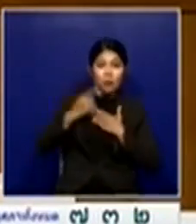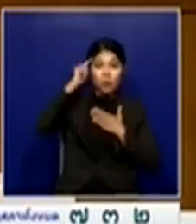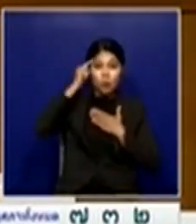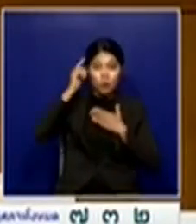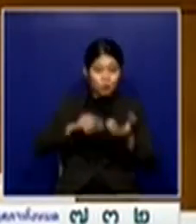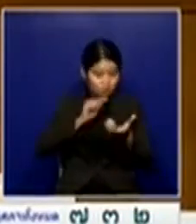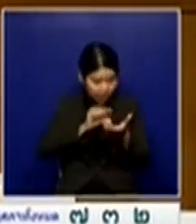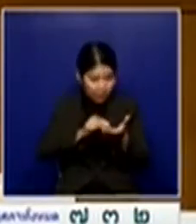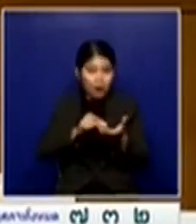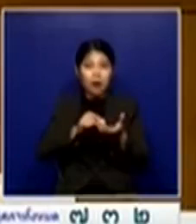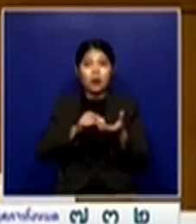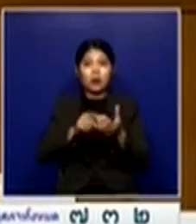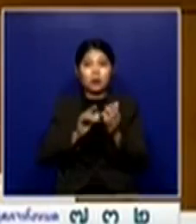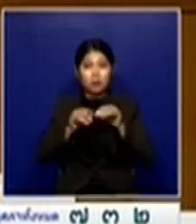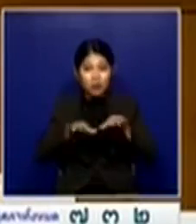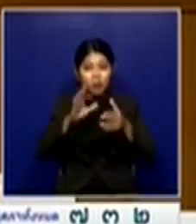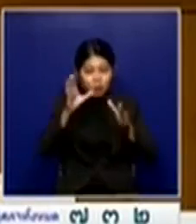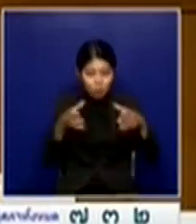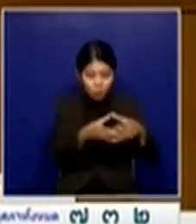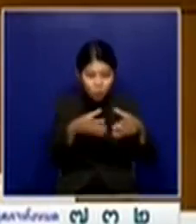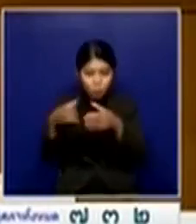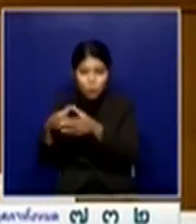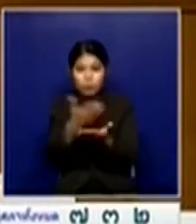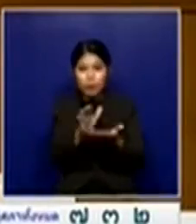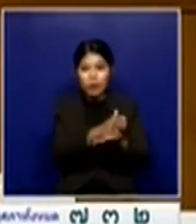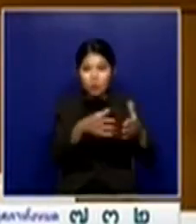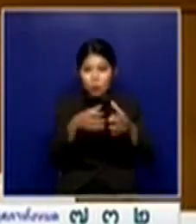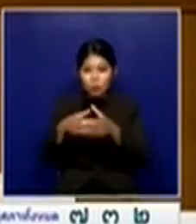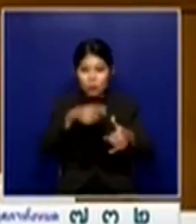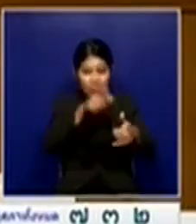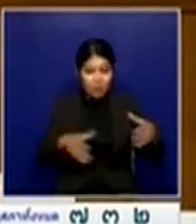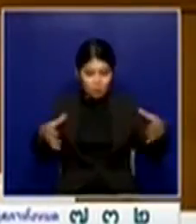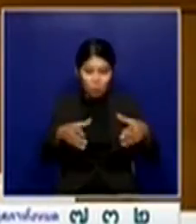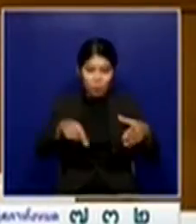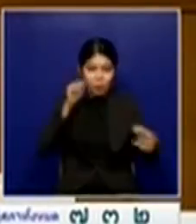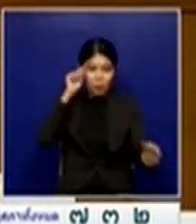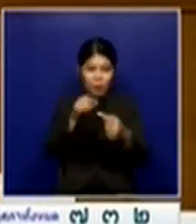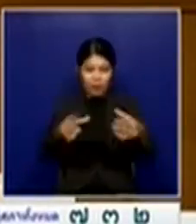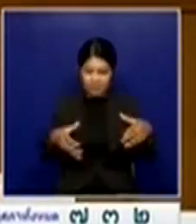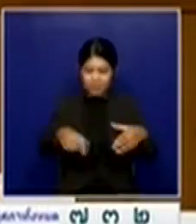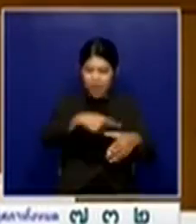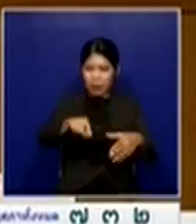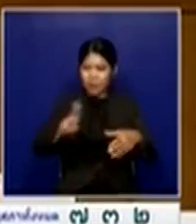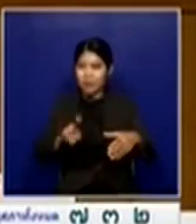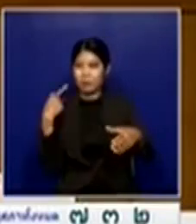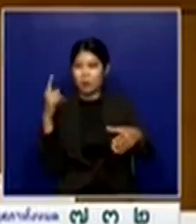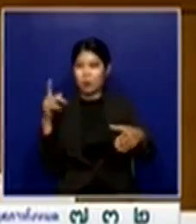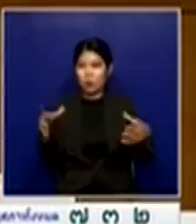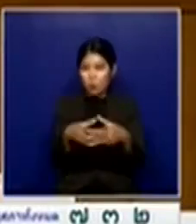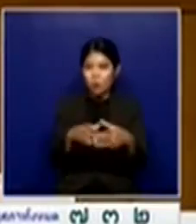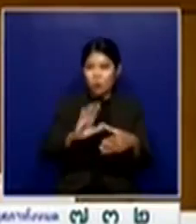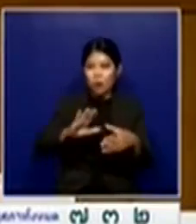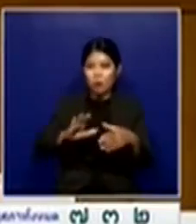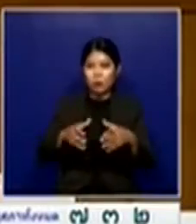ปนิสัยเหล่านี้จะถูกจัดรวบรวมและมีกลุ่มหนึ่งเสมอที่จะเป็นกลุ่มเป้าหมายที่นำไปใช้ประโยชน์โดยเฉพาะกลุ่มเปราะบางของ